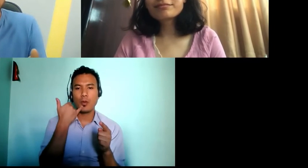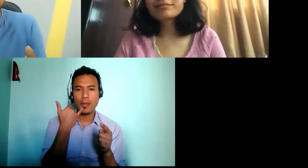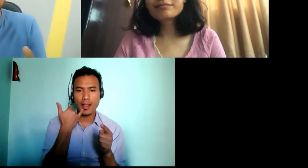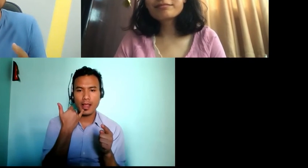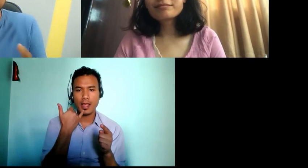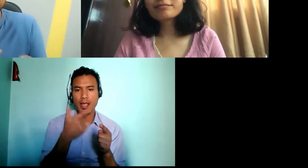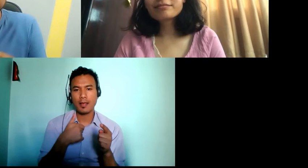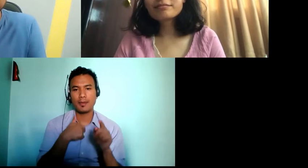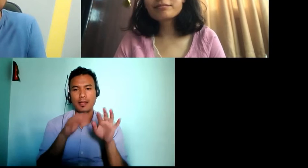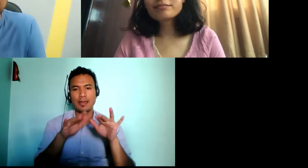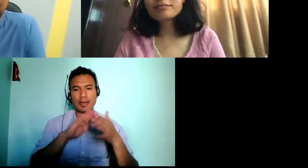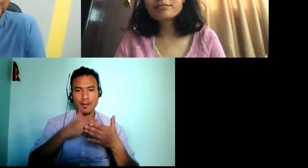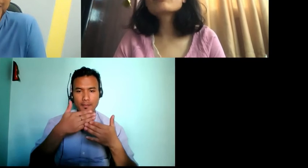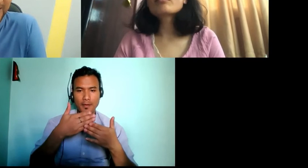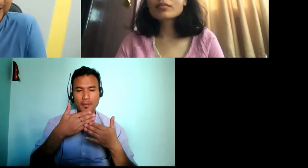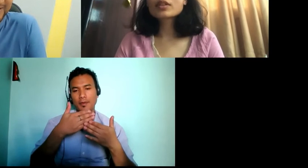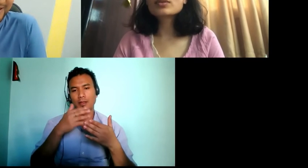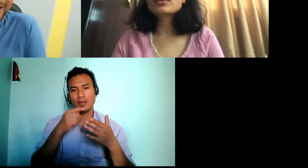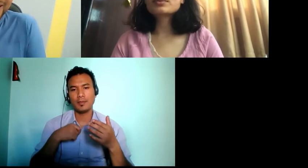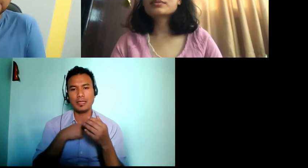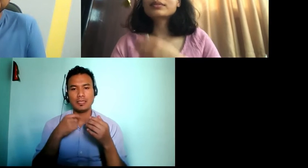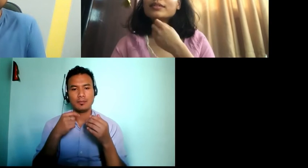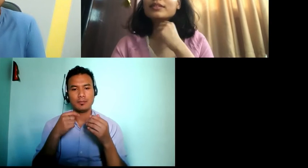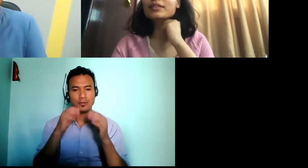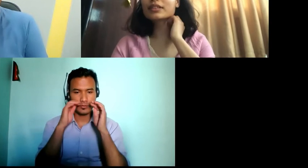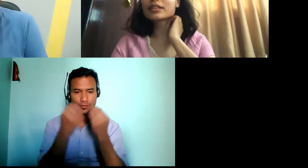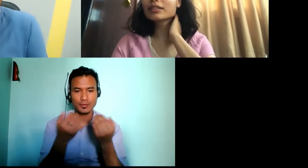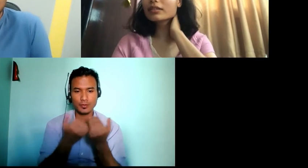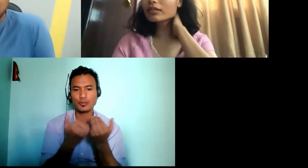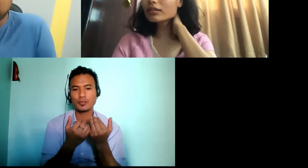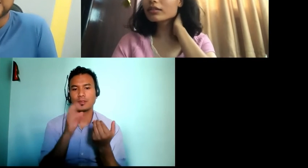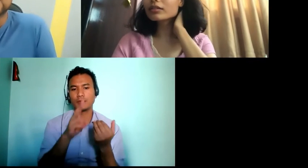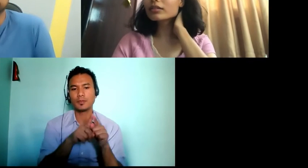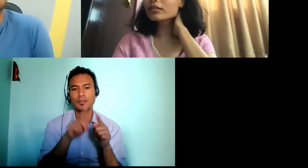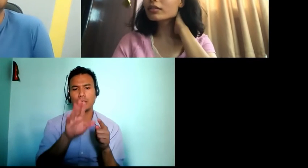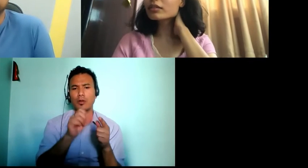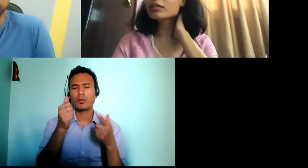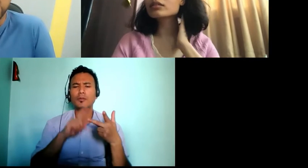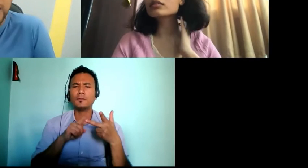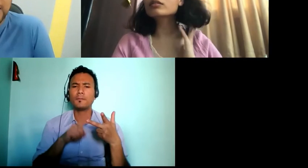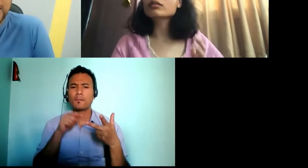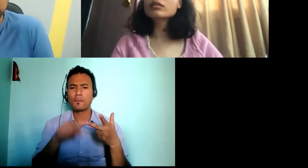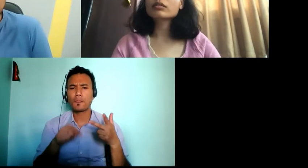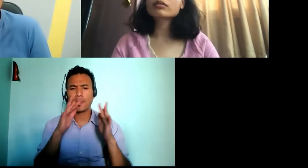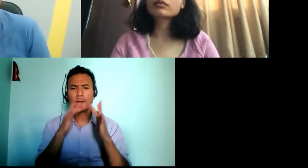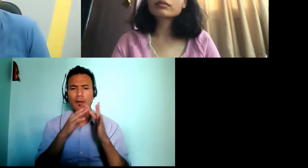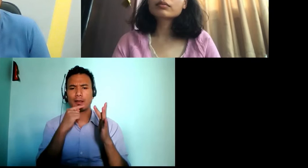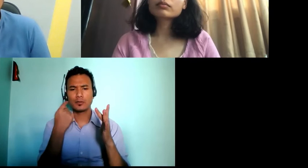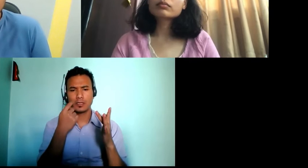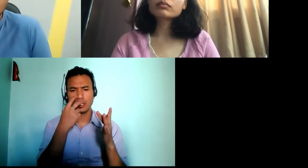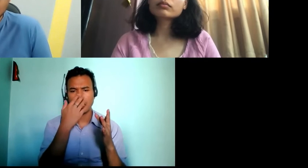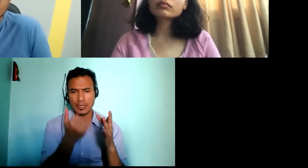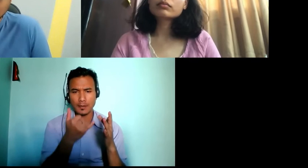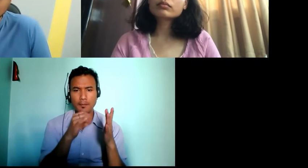हामीले ल्यापटपहरूले चाहिँ एकदम दासै जस्तो बनाइरहेको छ हामीलाई होइन. अब त्यस्तै गरिकन अर्को मलाई लागेको चाहिँ जस्तो अहिलेको डेटमा अनलाइन क्लासहरूको कारणले